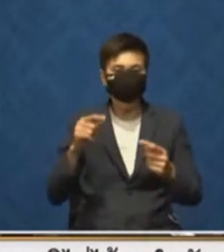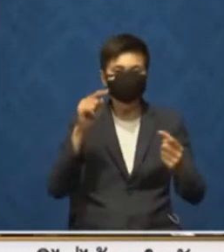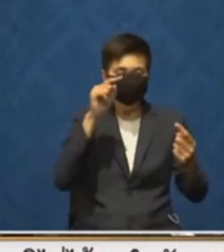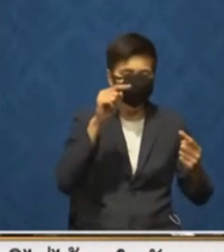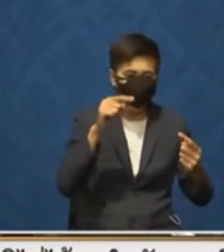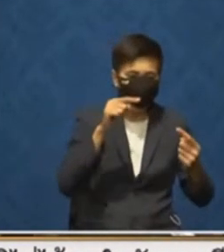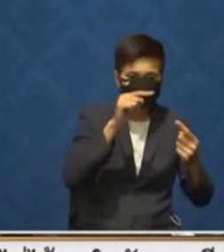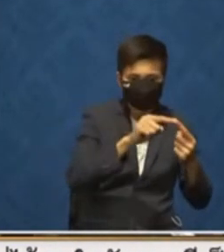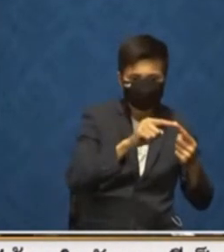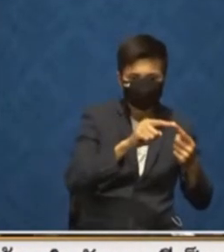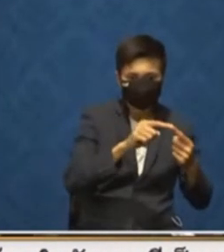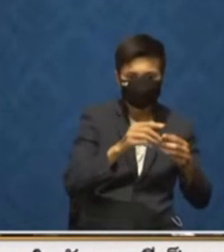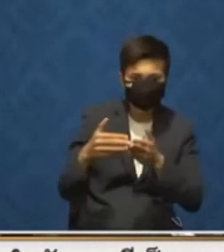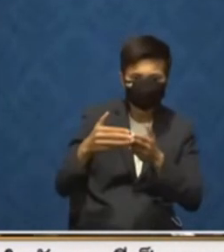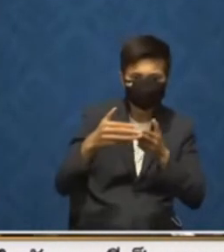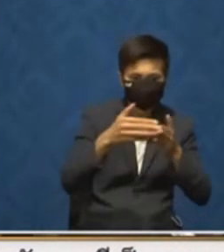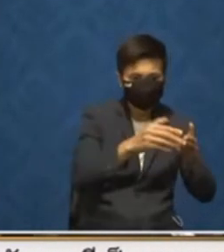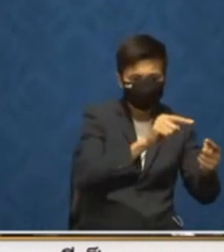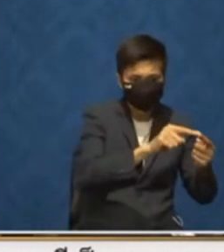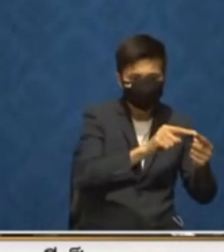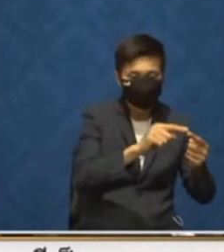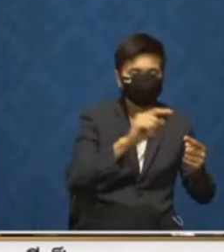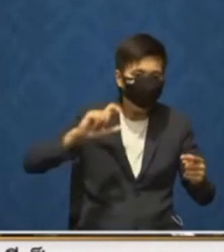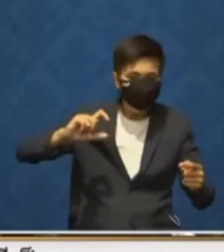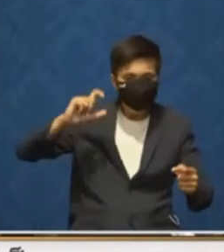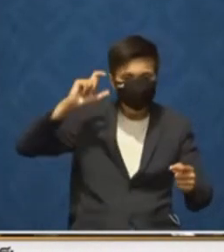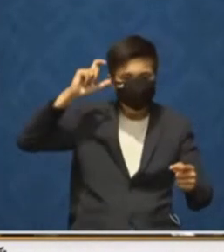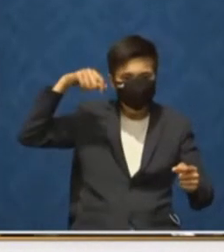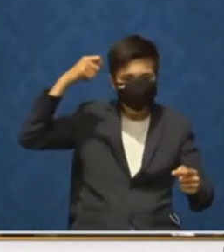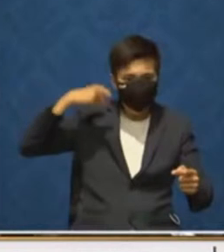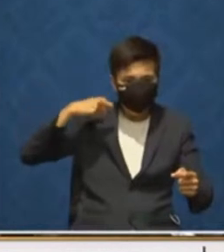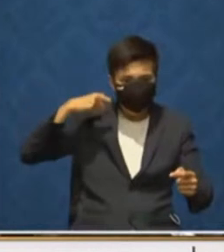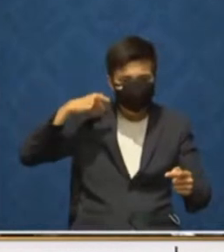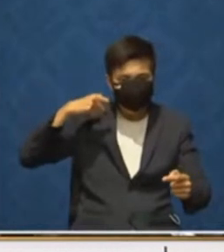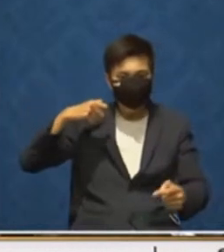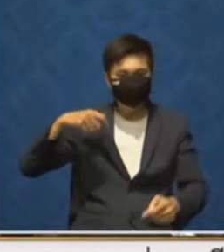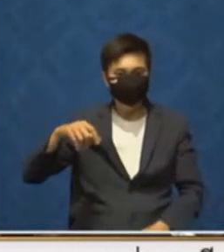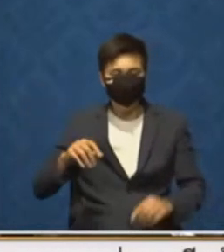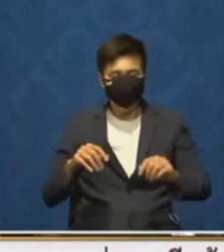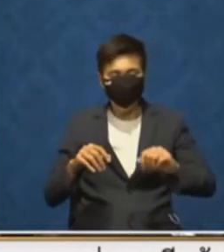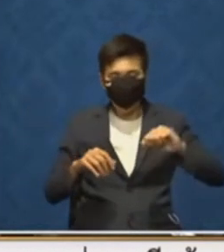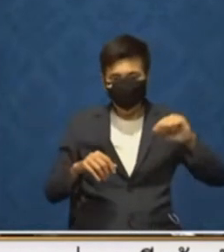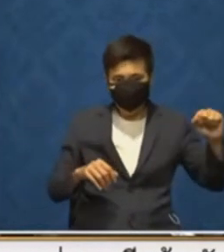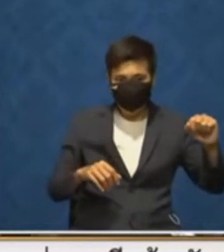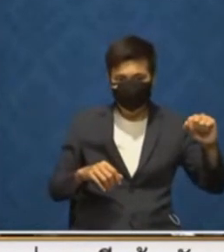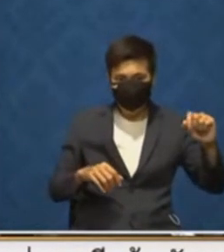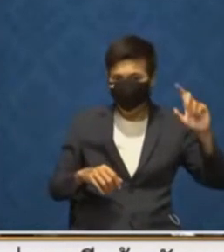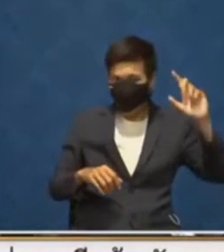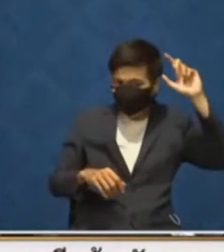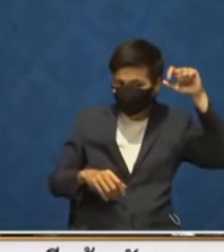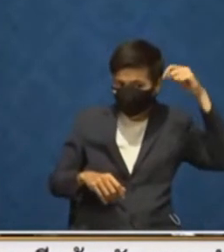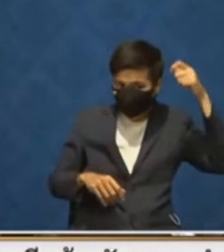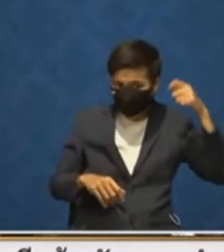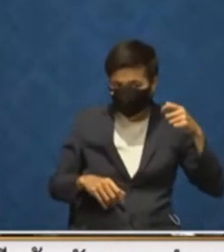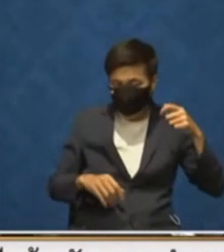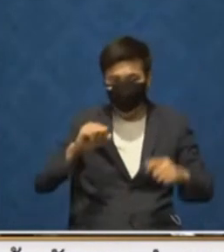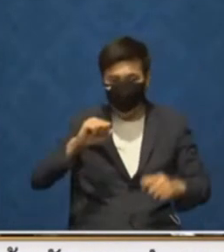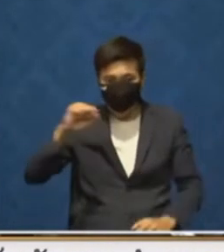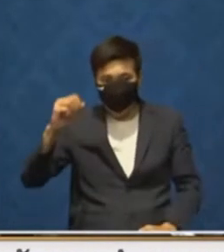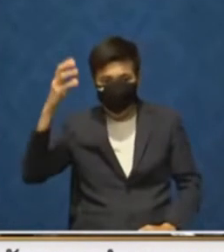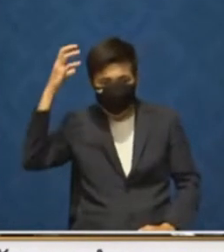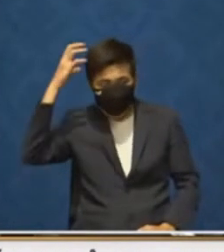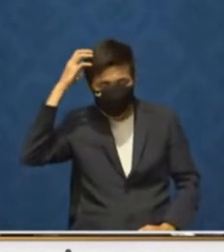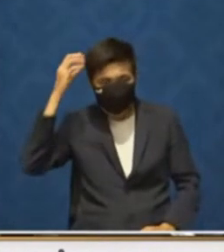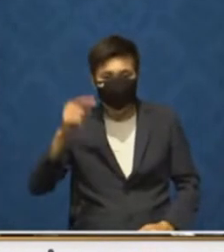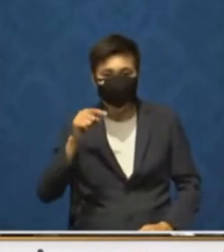ก็เป็นจากประเทศจีนเรามาแล้วก็สั่งฝั่งหนึ่งก็เป็นลาวฝั่งนึงก็เป็นพม่าแล้วก็ลอยลงมาจนถึงถึงตรงสามเหลี่ยม